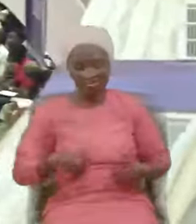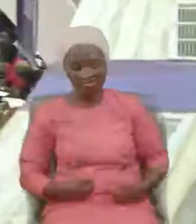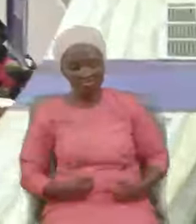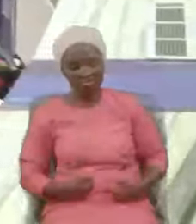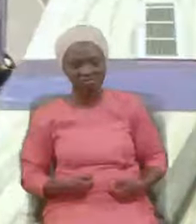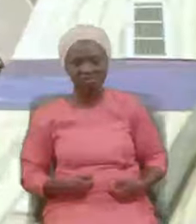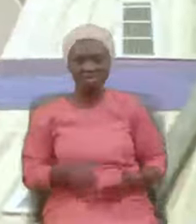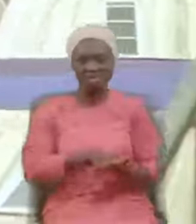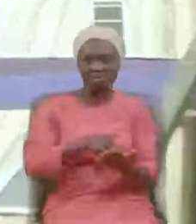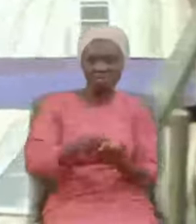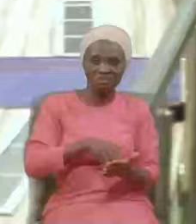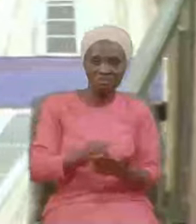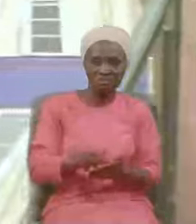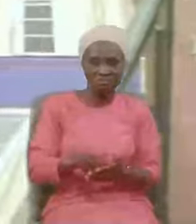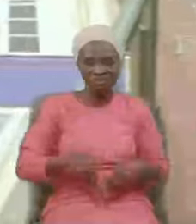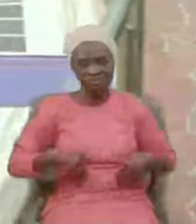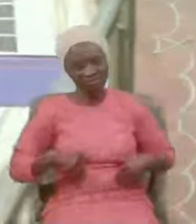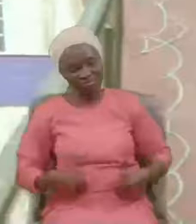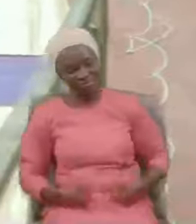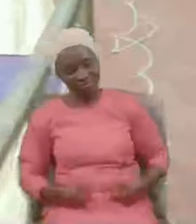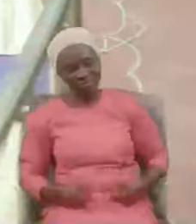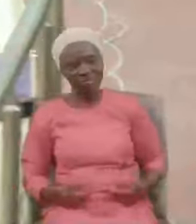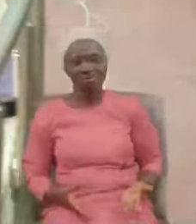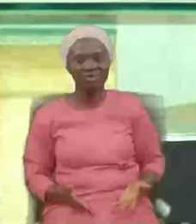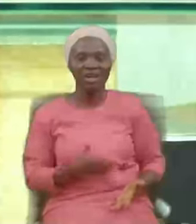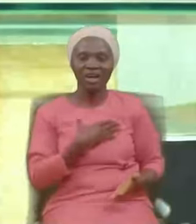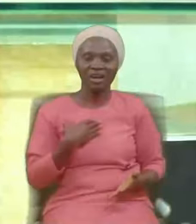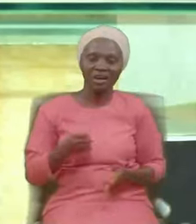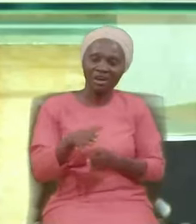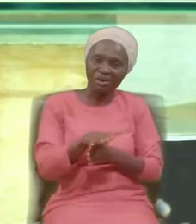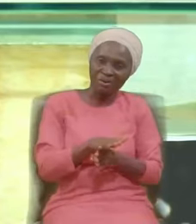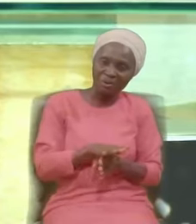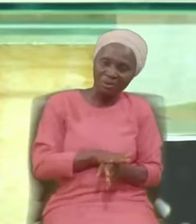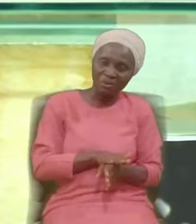La fragilité est là, l'épuisement est là, la tiédeur est là,